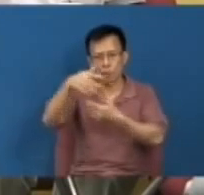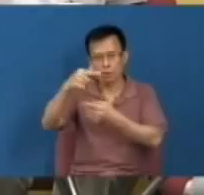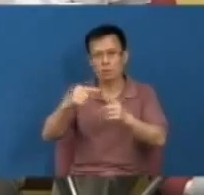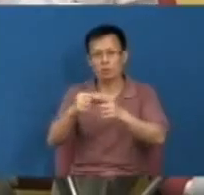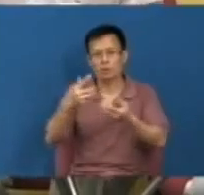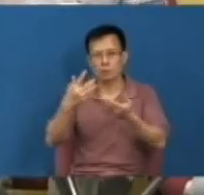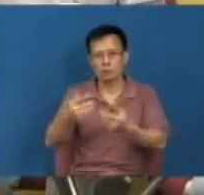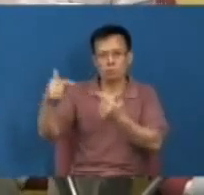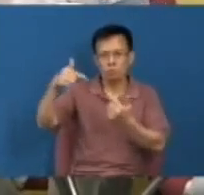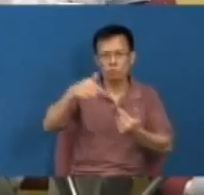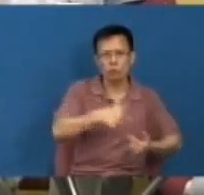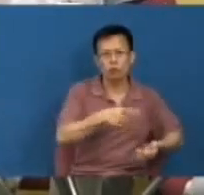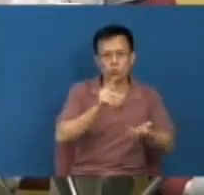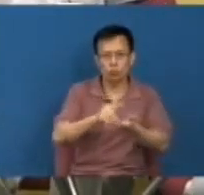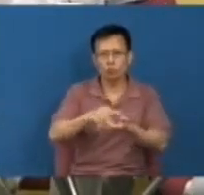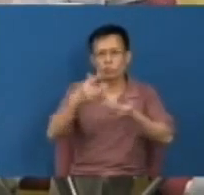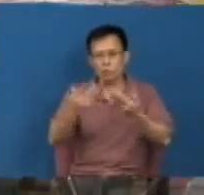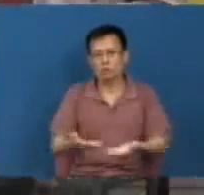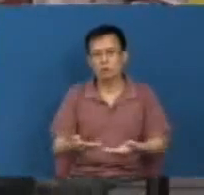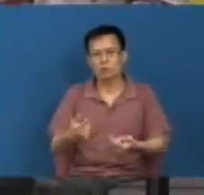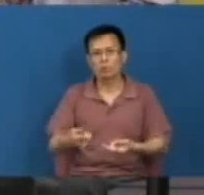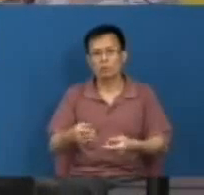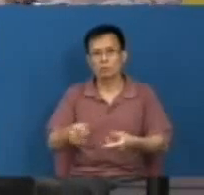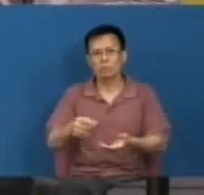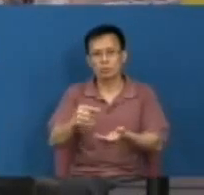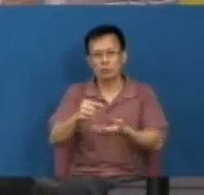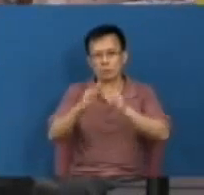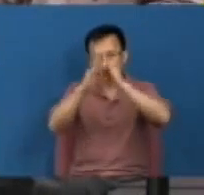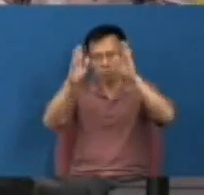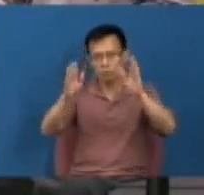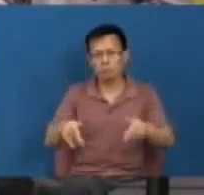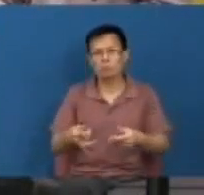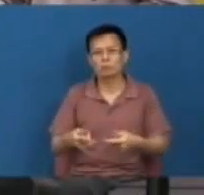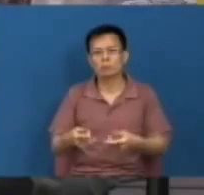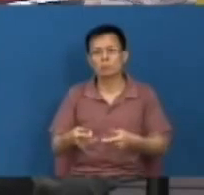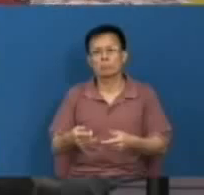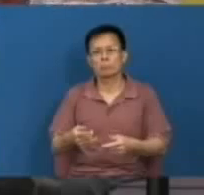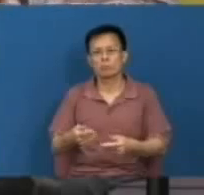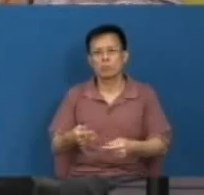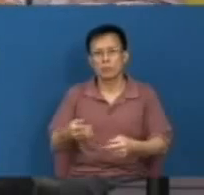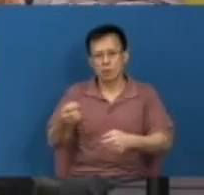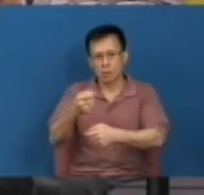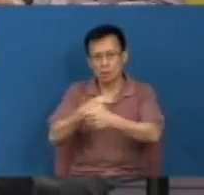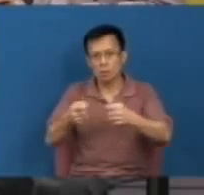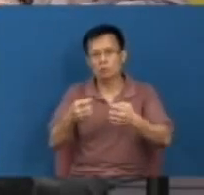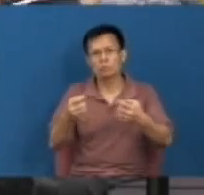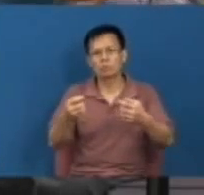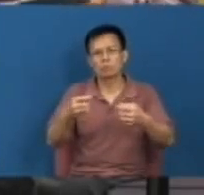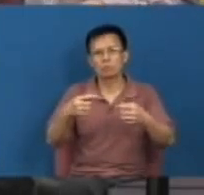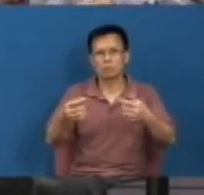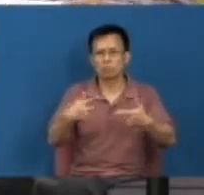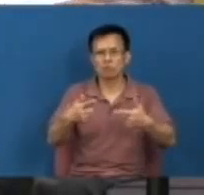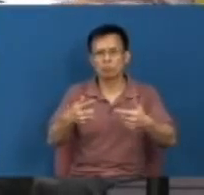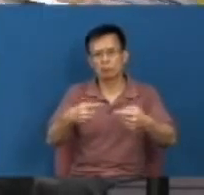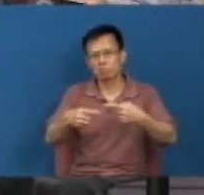家， 係啦，有租客喺度。 咁聽講話係咪話你又將個地方，因為咧又價錢講唔掂嘅時候咧，你亦都冇喺度冇喺度經營啦，就借